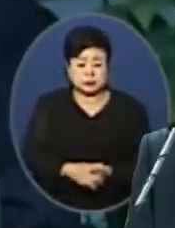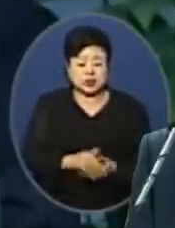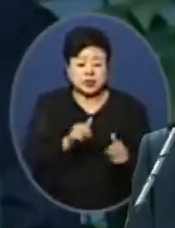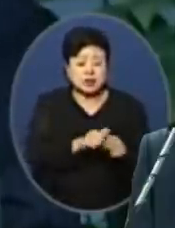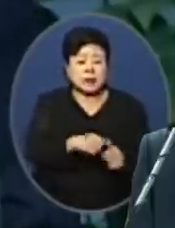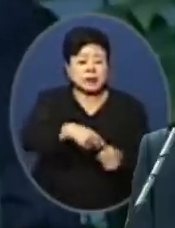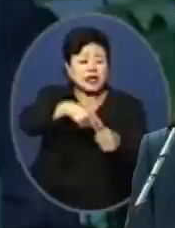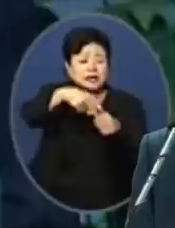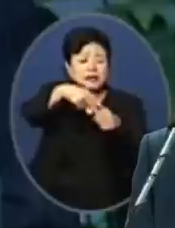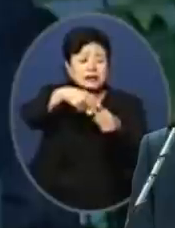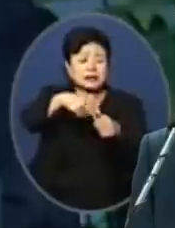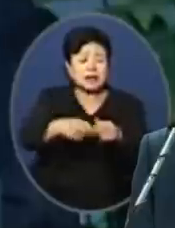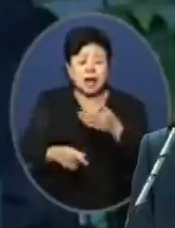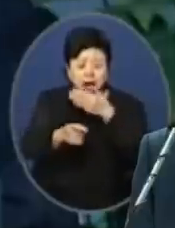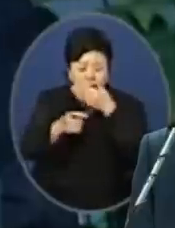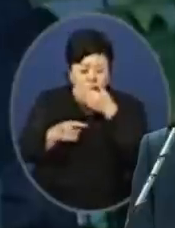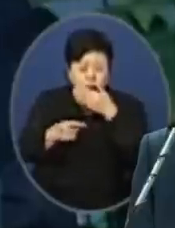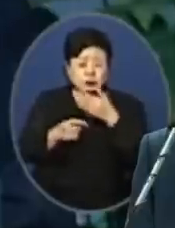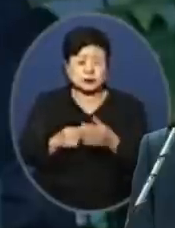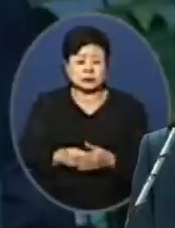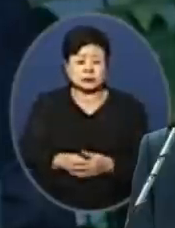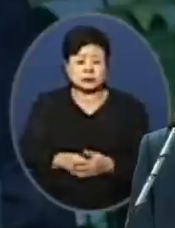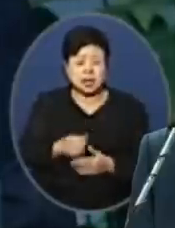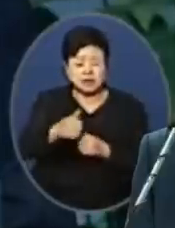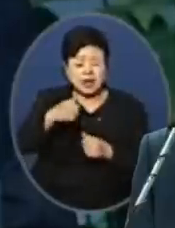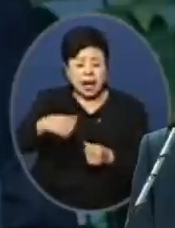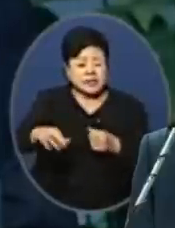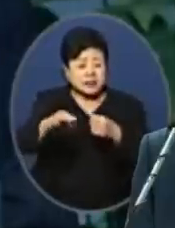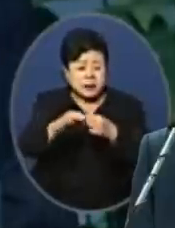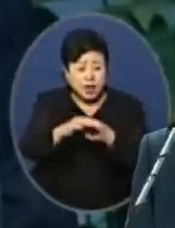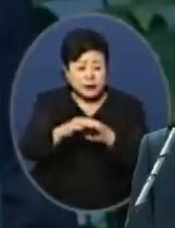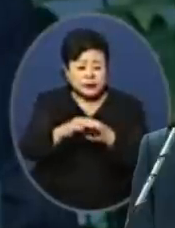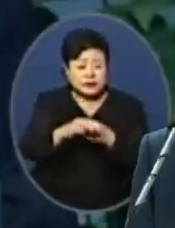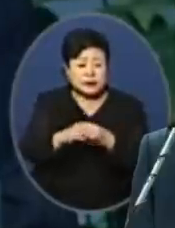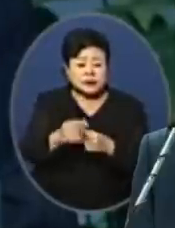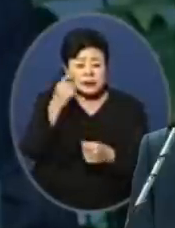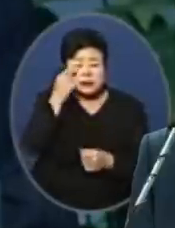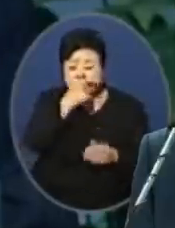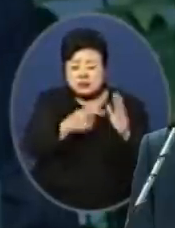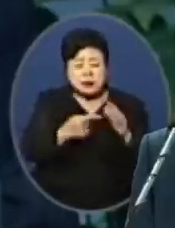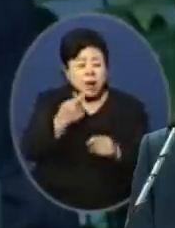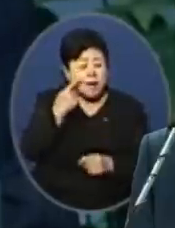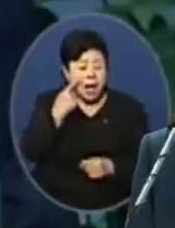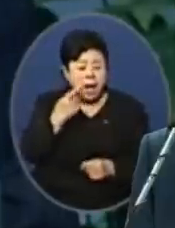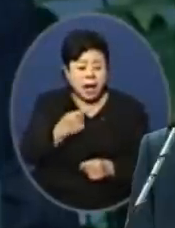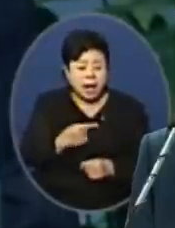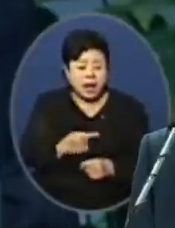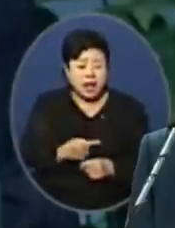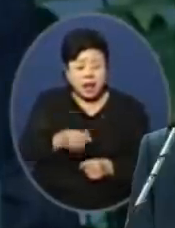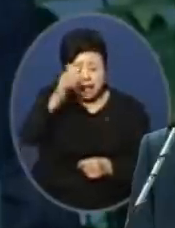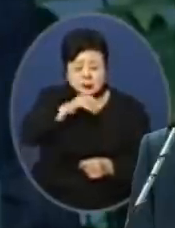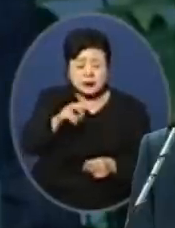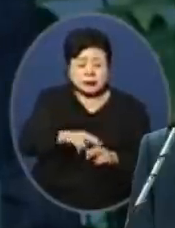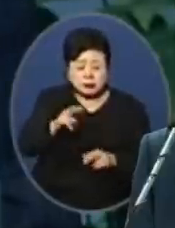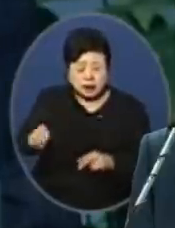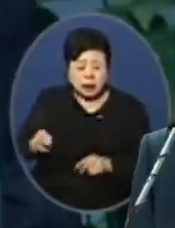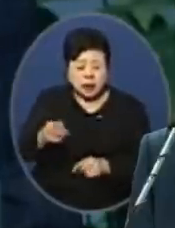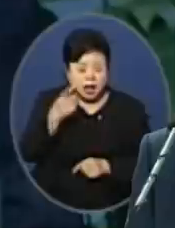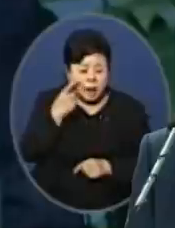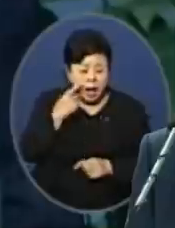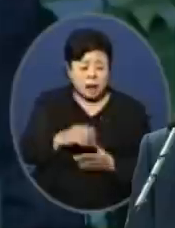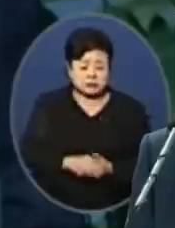옆에 달린 강도들은 네가 하나님 아들이면 증명해보라 너도 우리도 십자가에서 내려가게 하라.